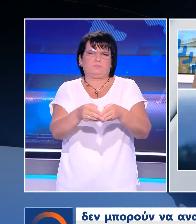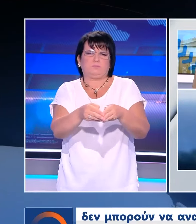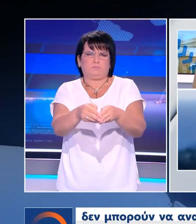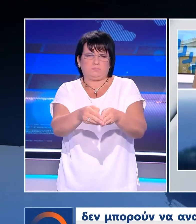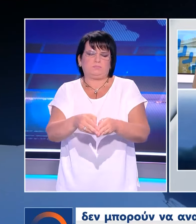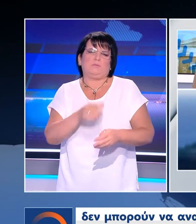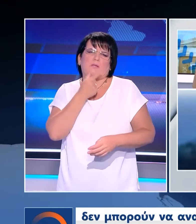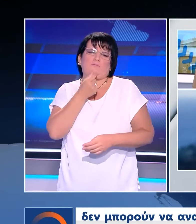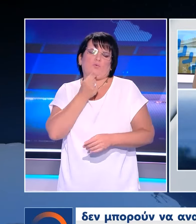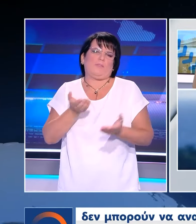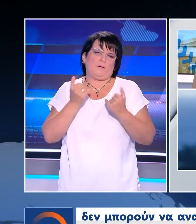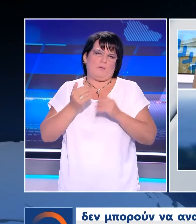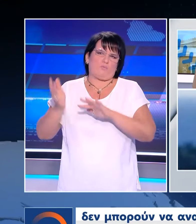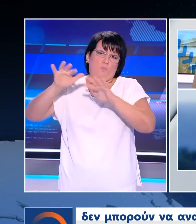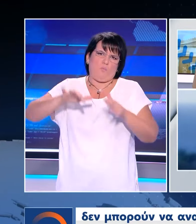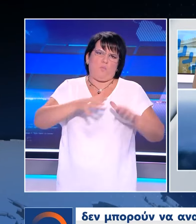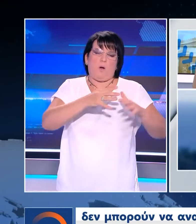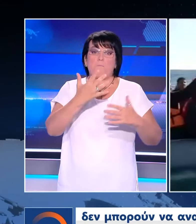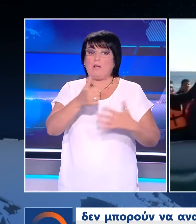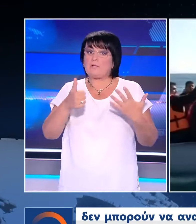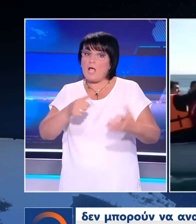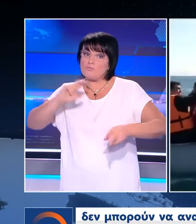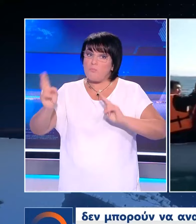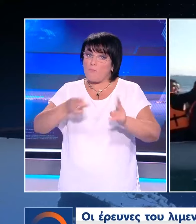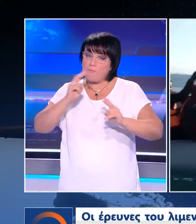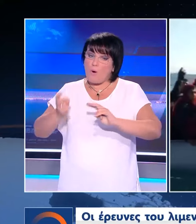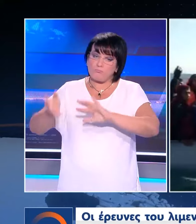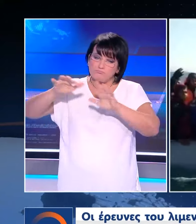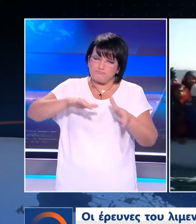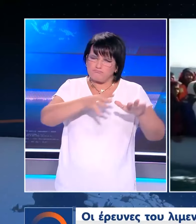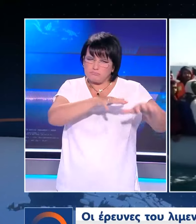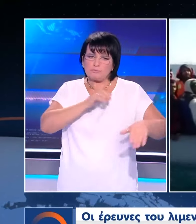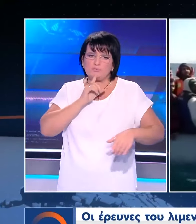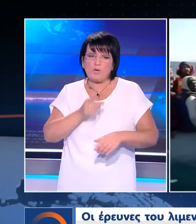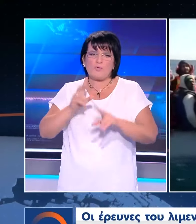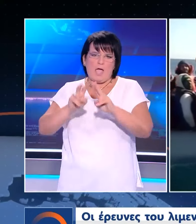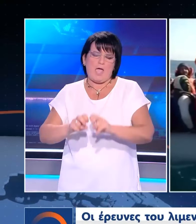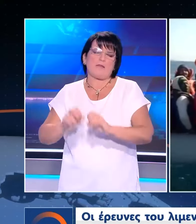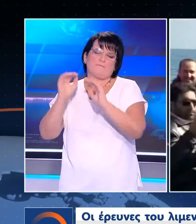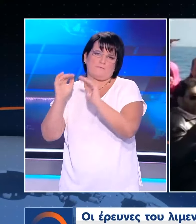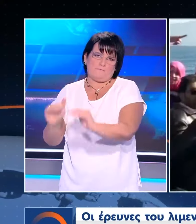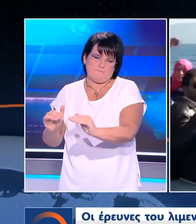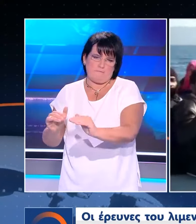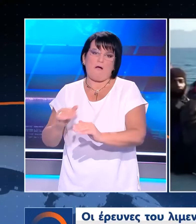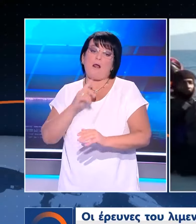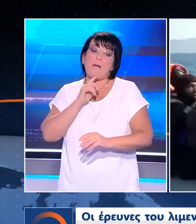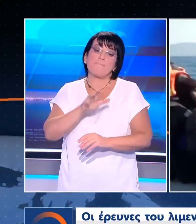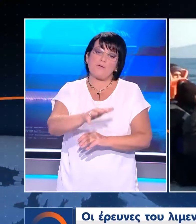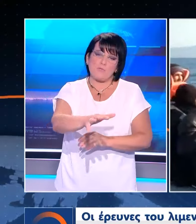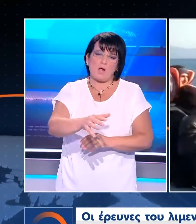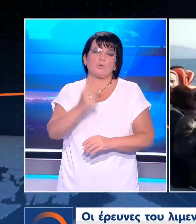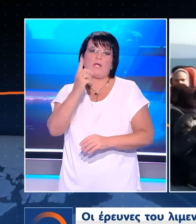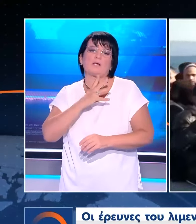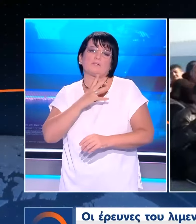ευχέρεια σε φουρτούνα χθες είχαμε πέντε-έξι βοφορ οι έρευνες του λιμενικού για το ναυάγιο στης άμο συνεχίζονται καθώς πιθανολογείται ότι